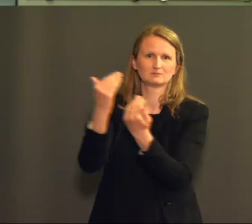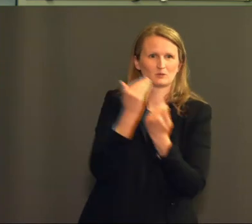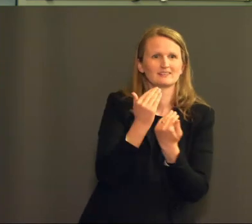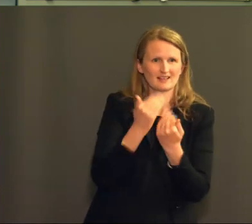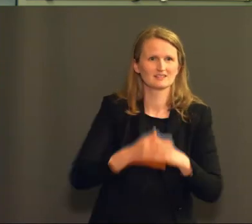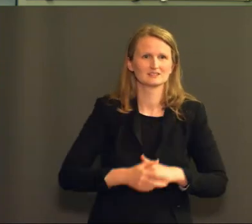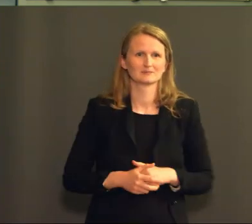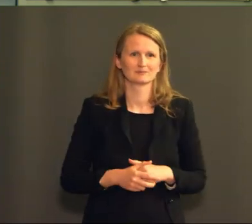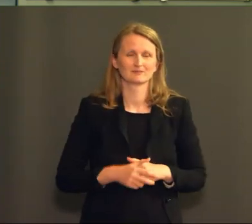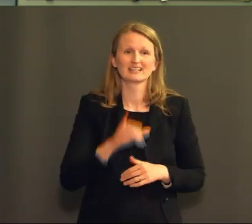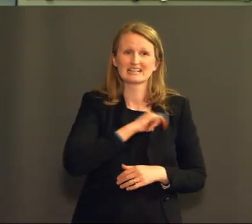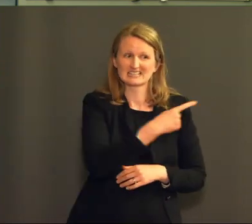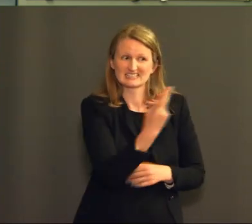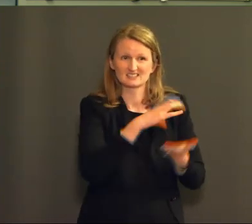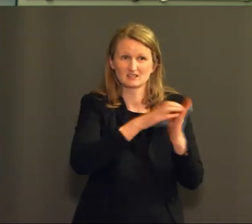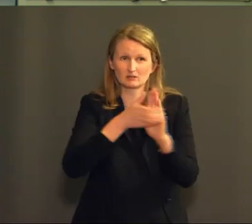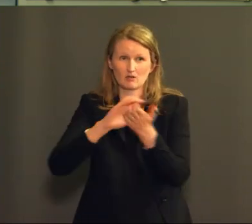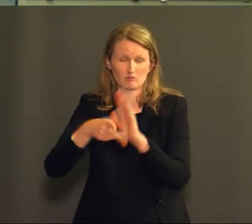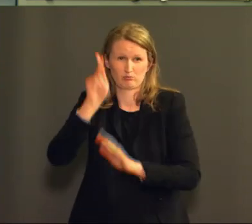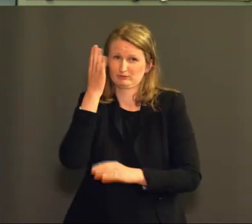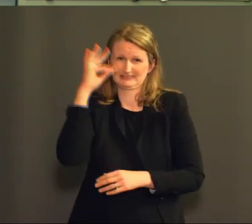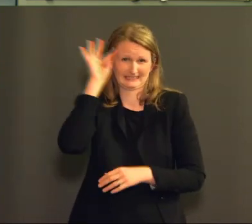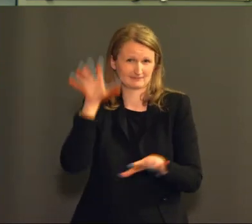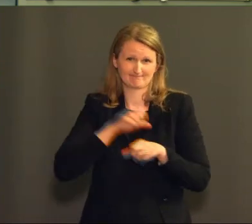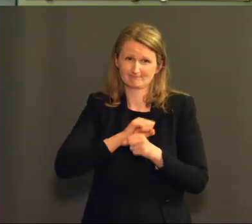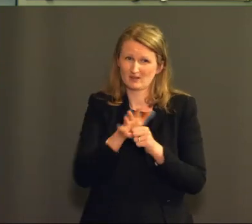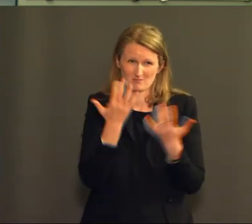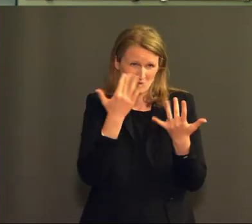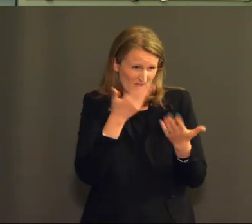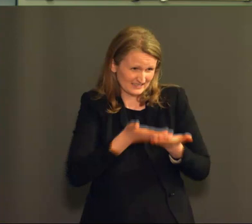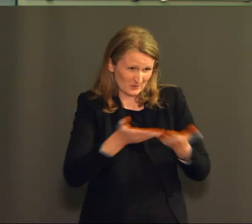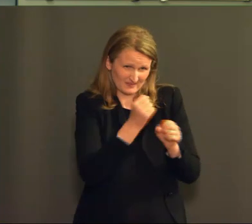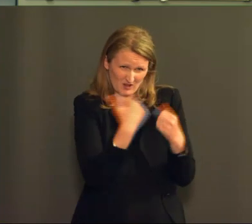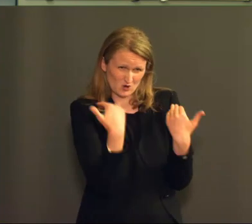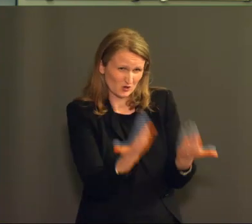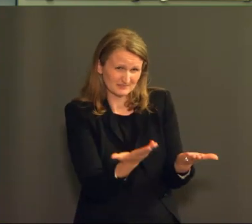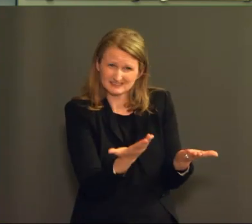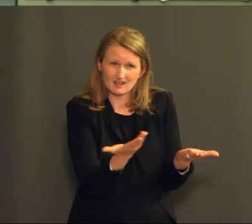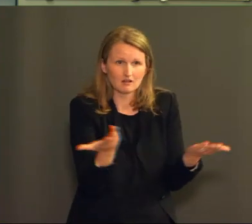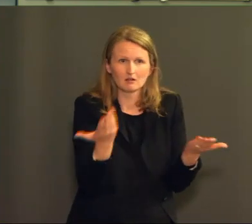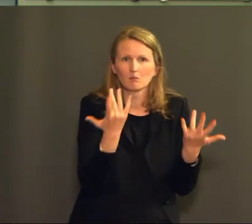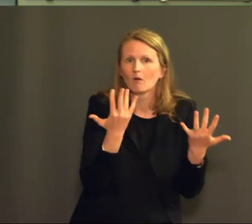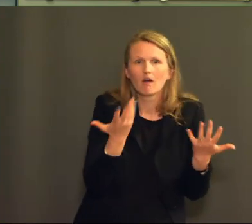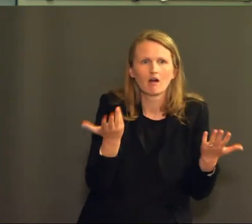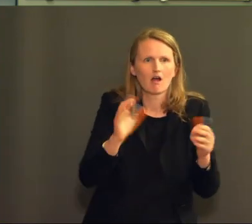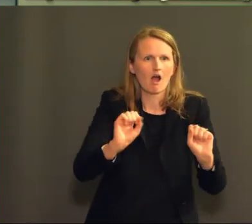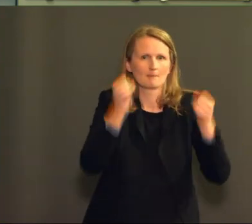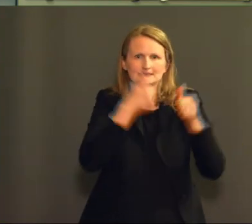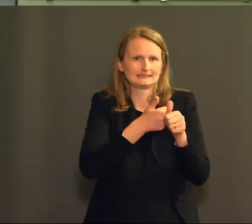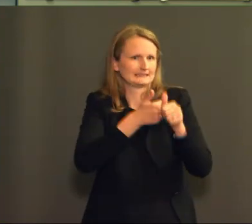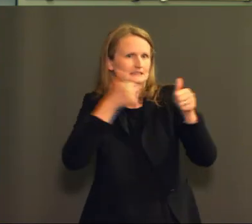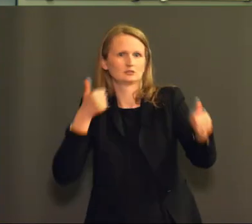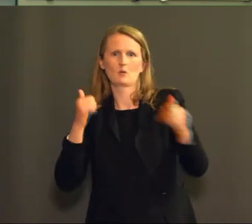certains facteurs inhérents à leur activité, comme par exemple l'impossibilité de télétravailler ou de maintenir